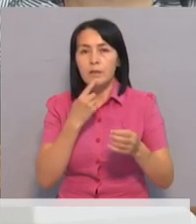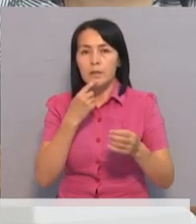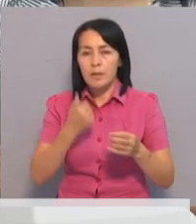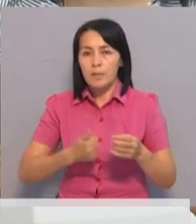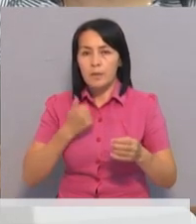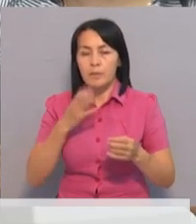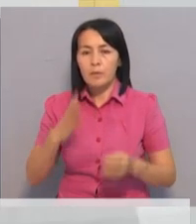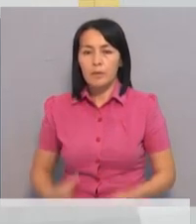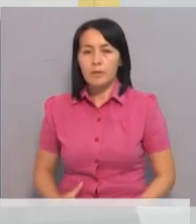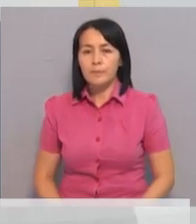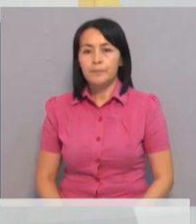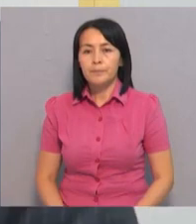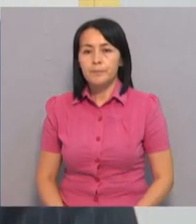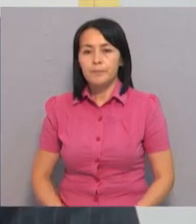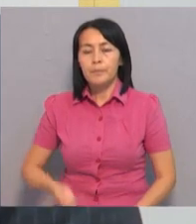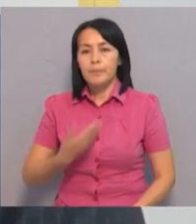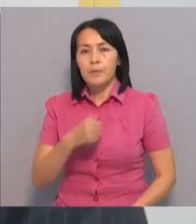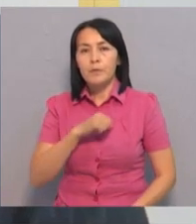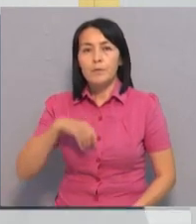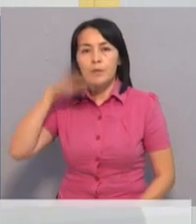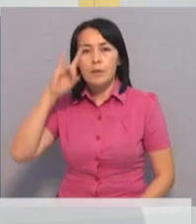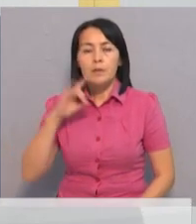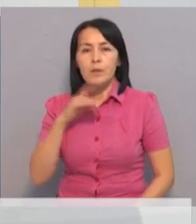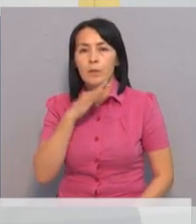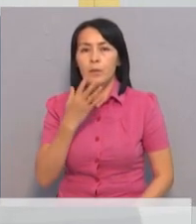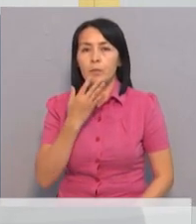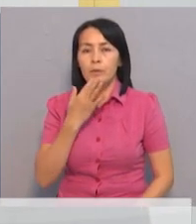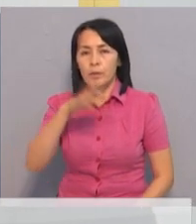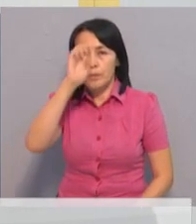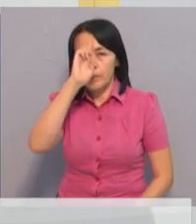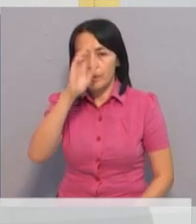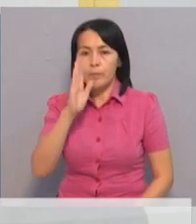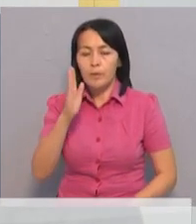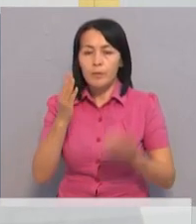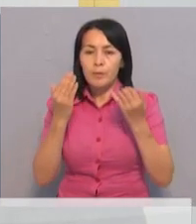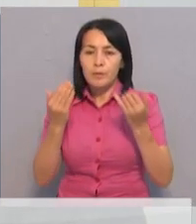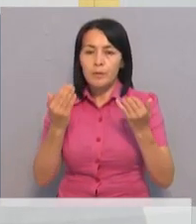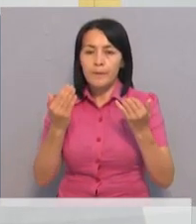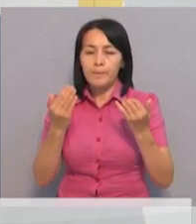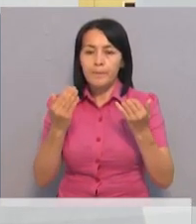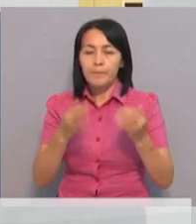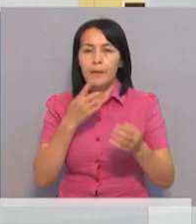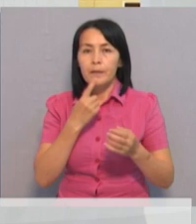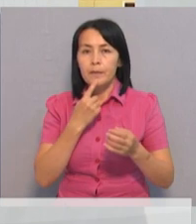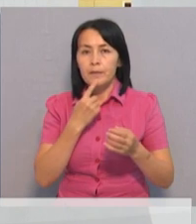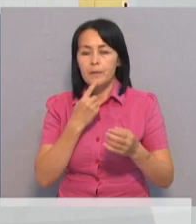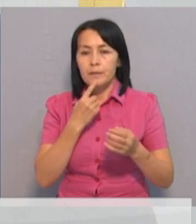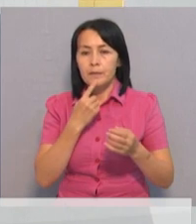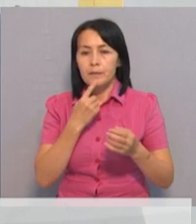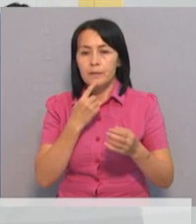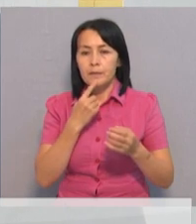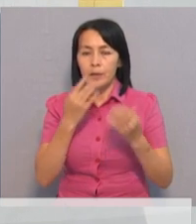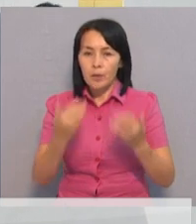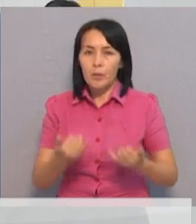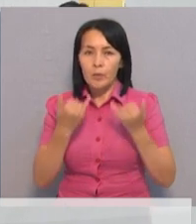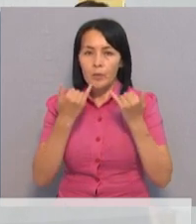мәртебесіне тоқталды. Біз өзіміз осы Қазақстан көп ұлтты мемлекет болғандықтан осындай осы тілдің тілге